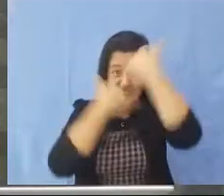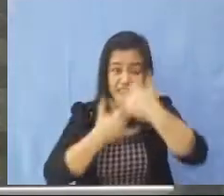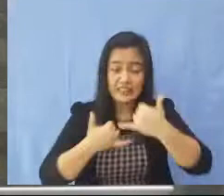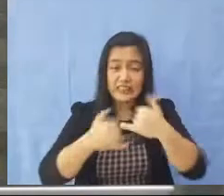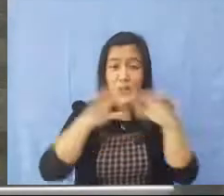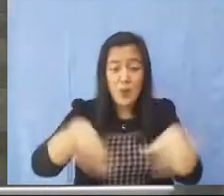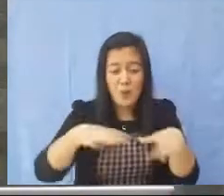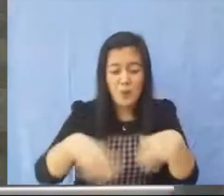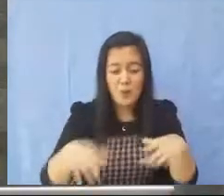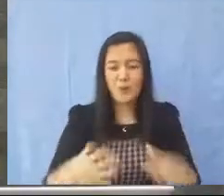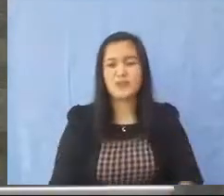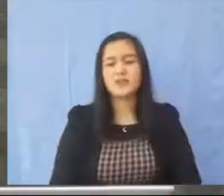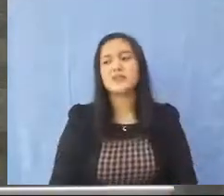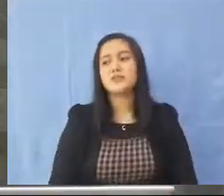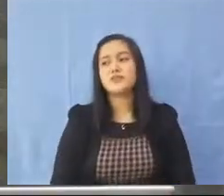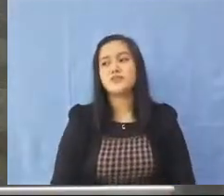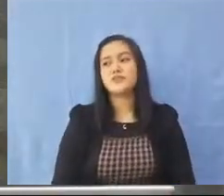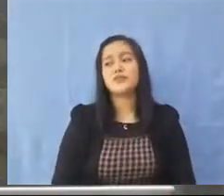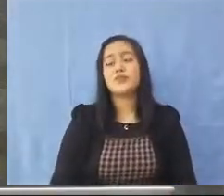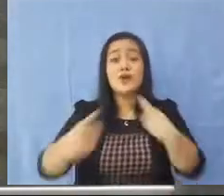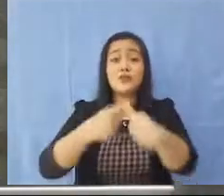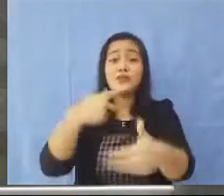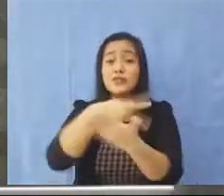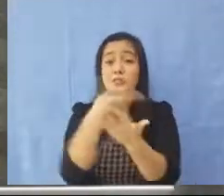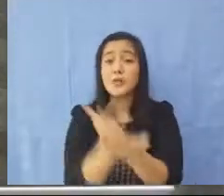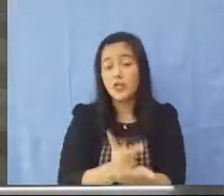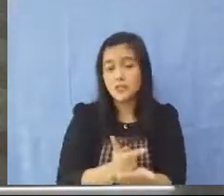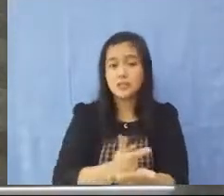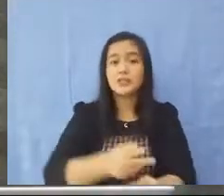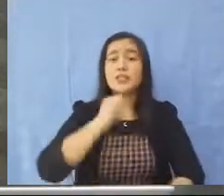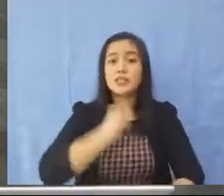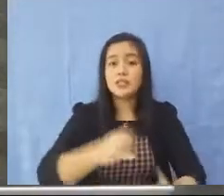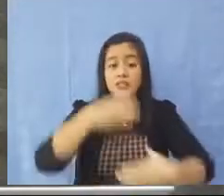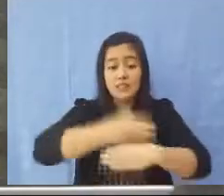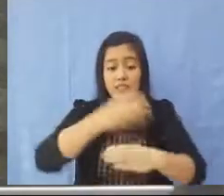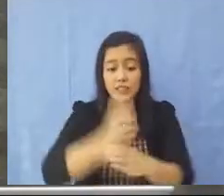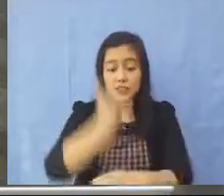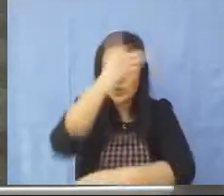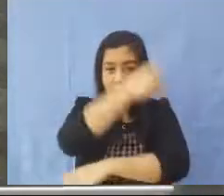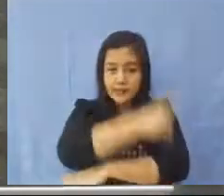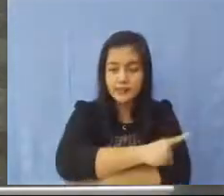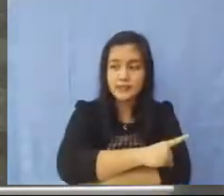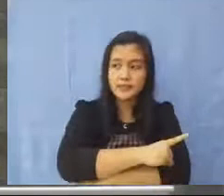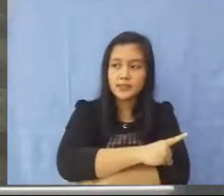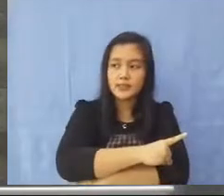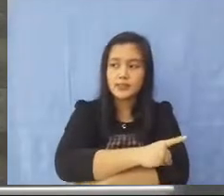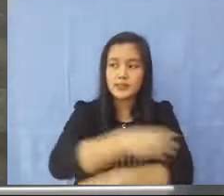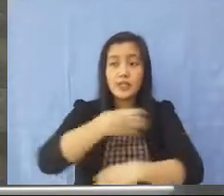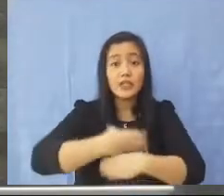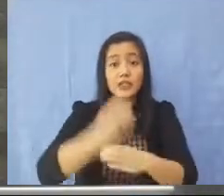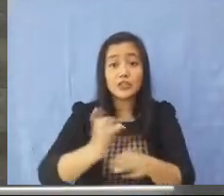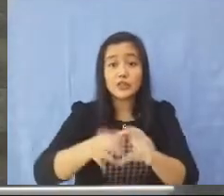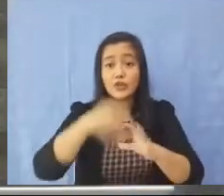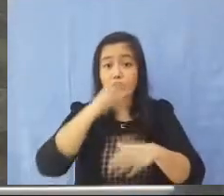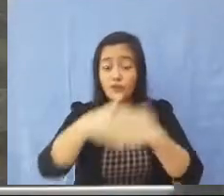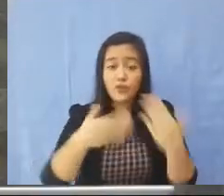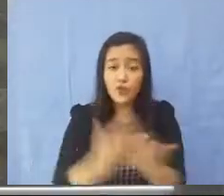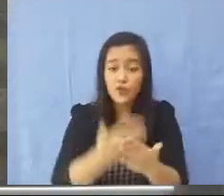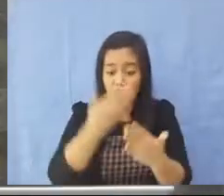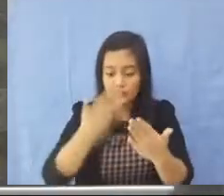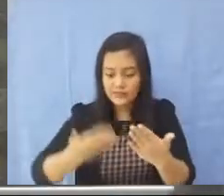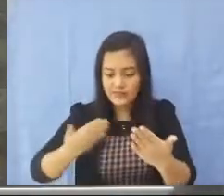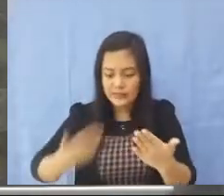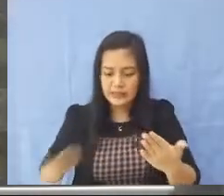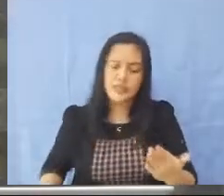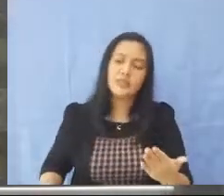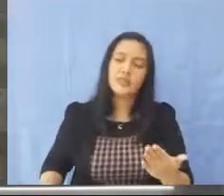first part ng foundational chapters is the creation days or the creation of all things. Nandiyan dyan yung 6